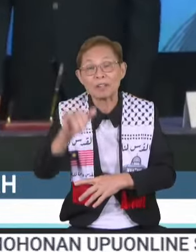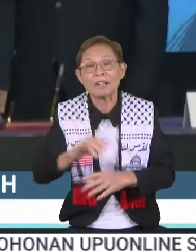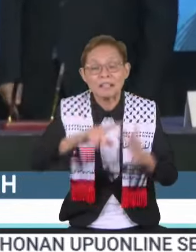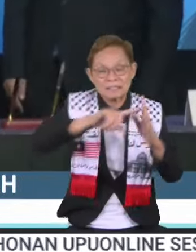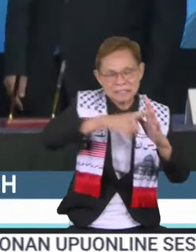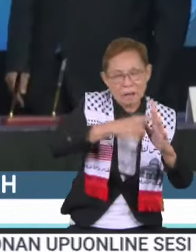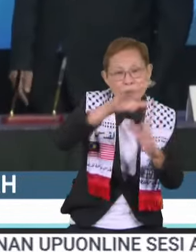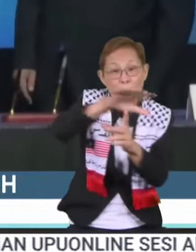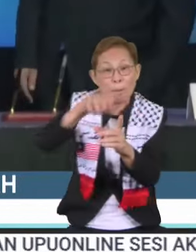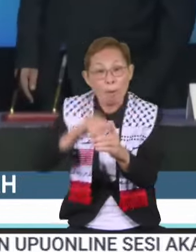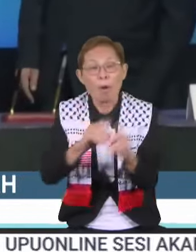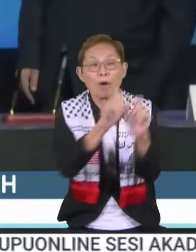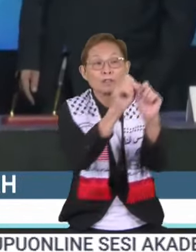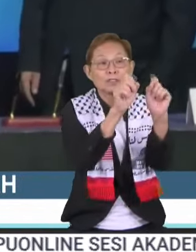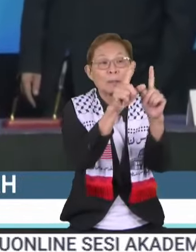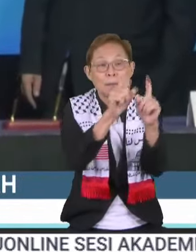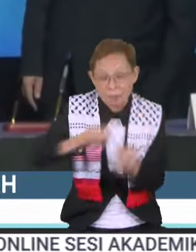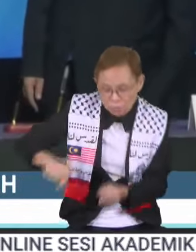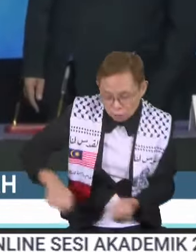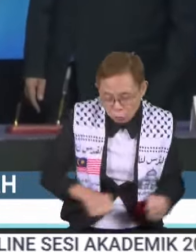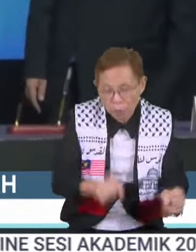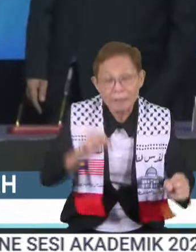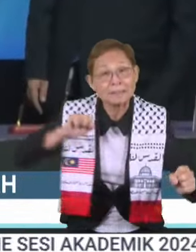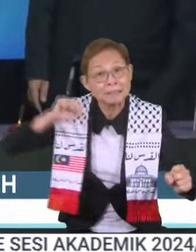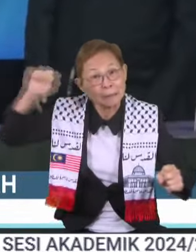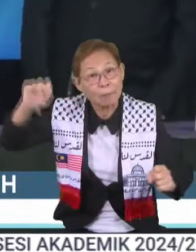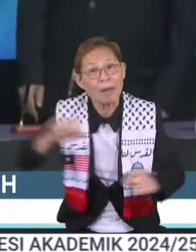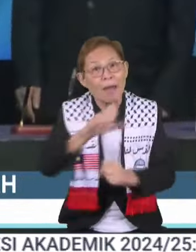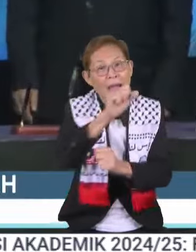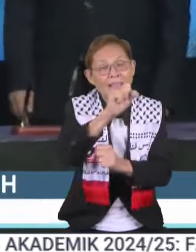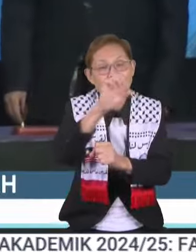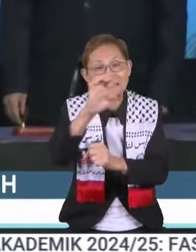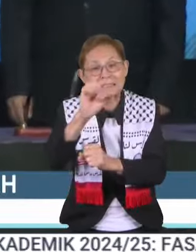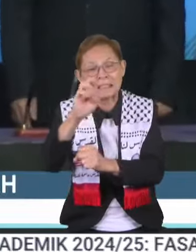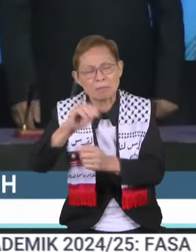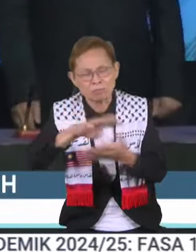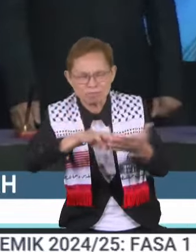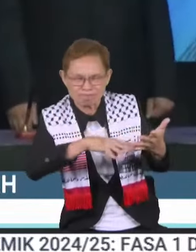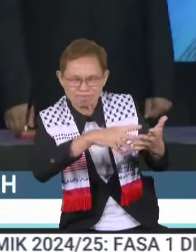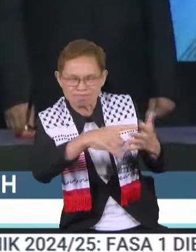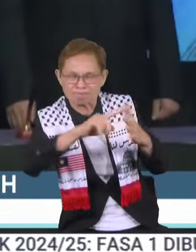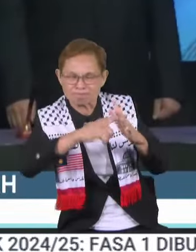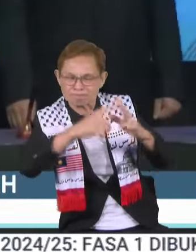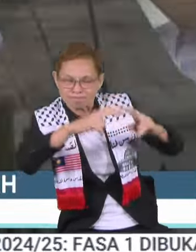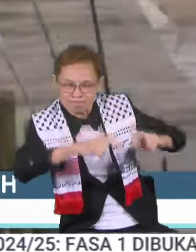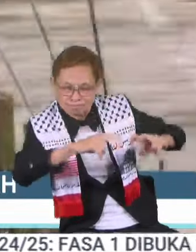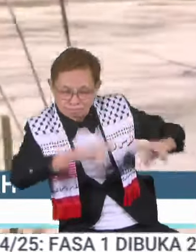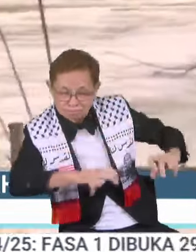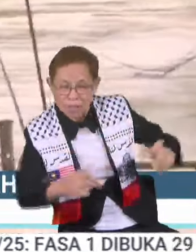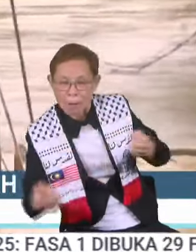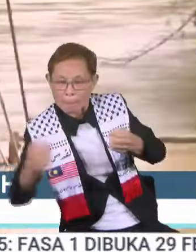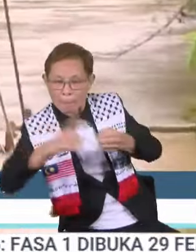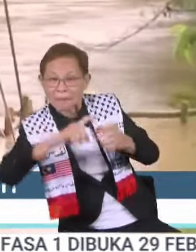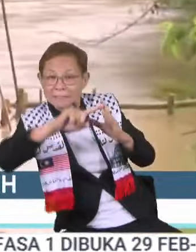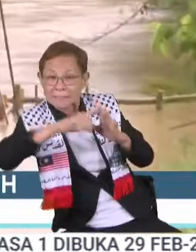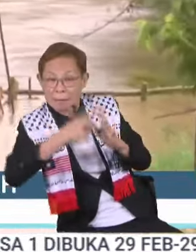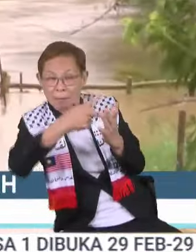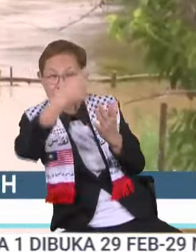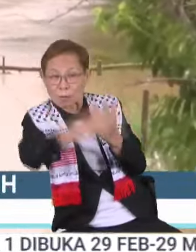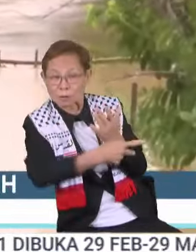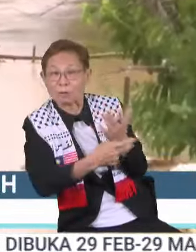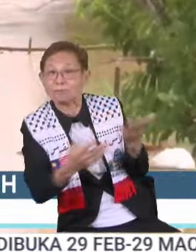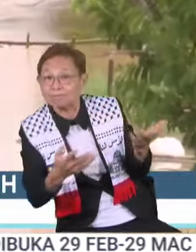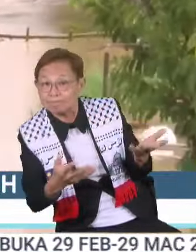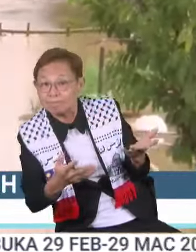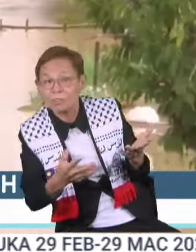pelaksanaannya membabitkan 11 sungai di negeri itu scem di jadual mulakan kajian berhubung pelaksanaan projek